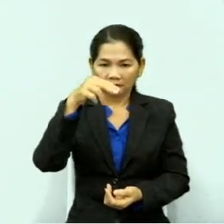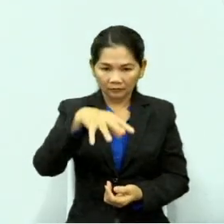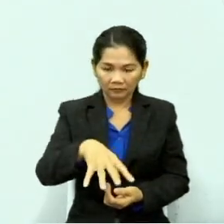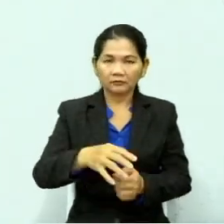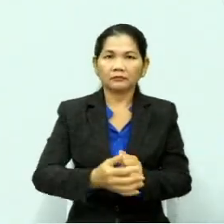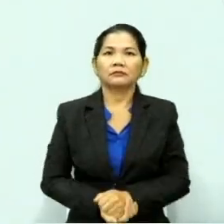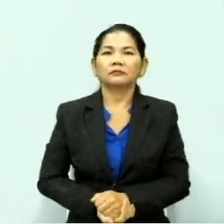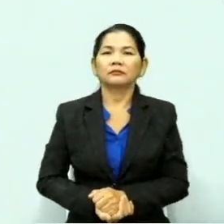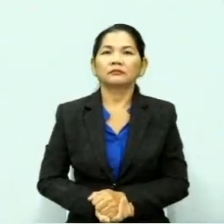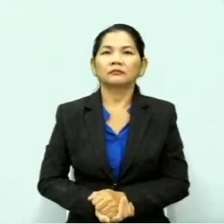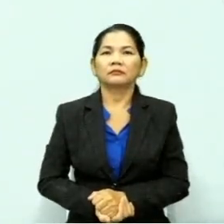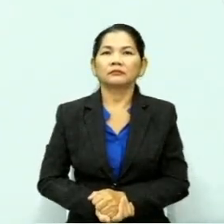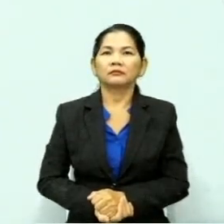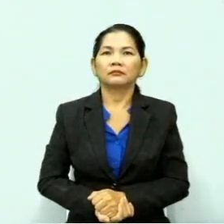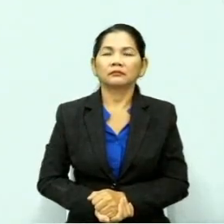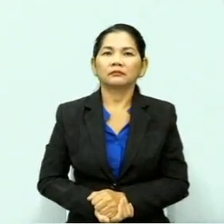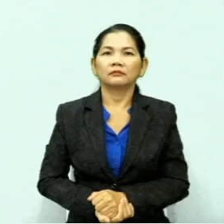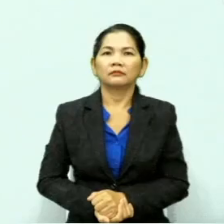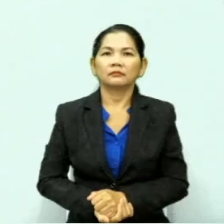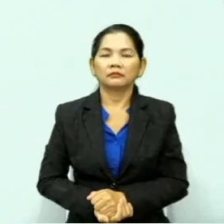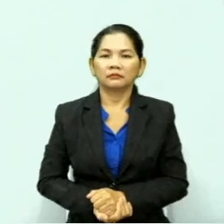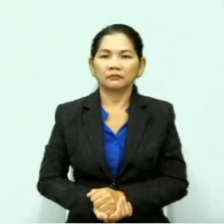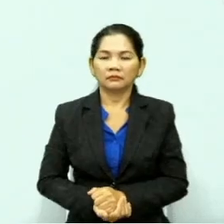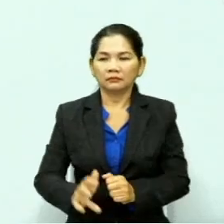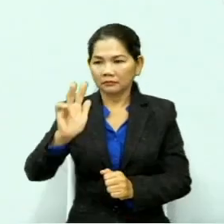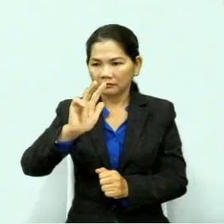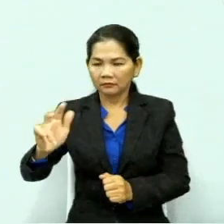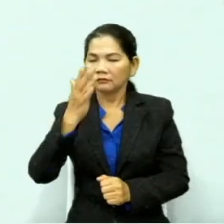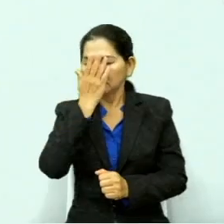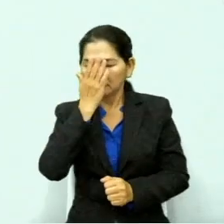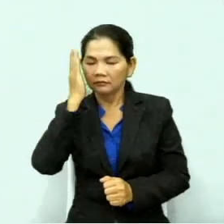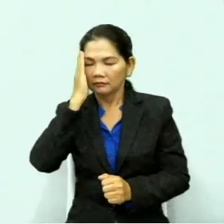chia chà prasad ông cố